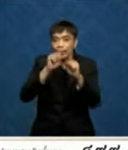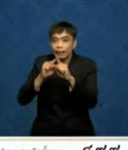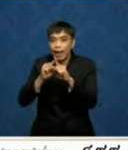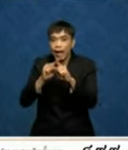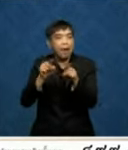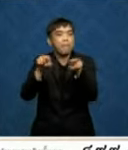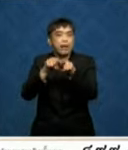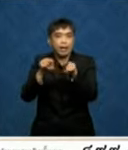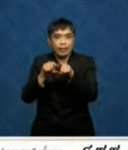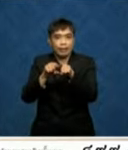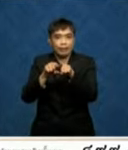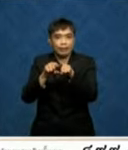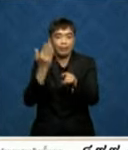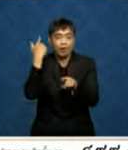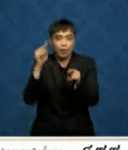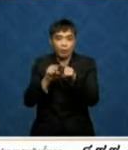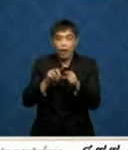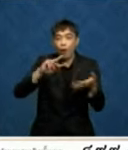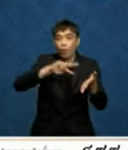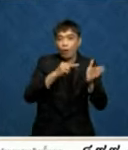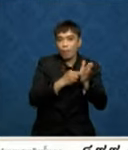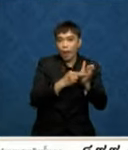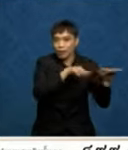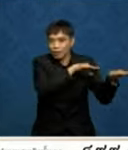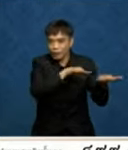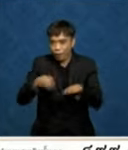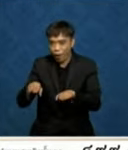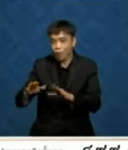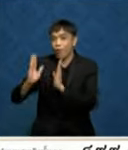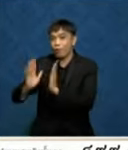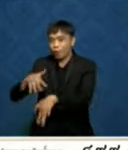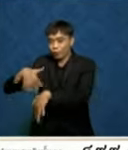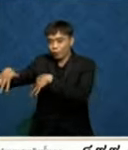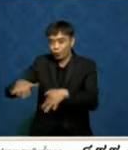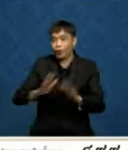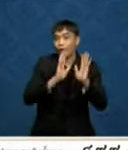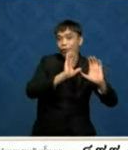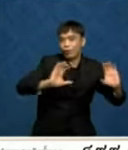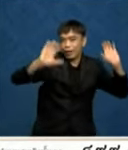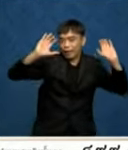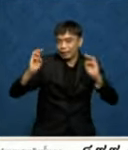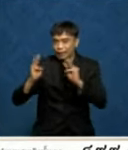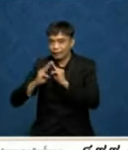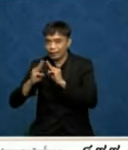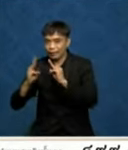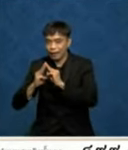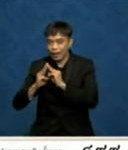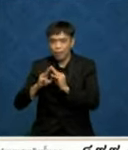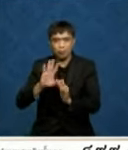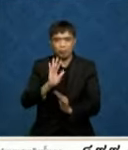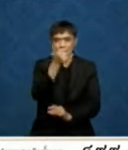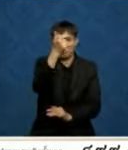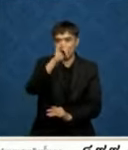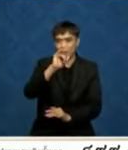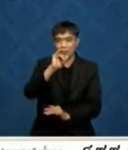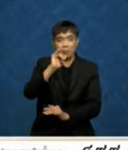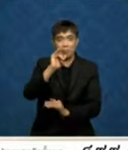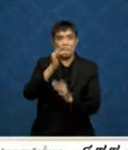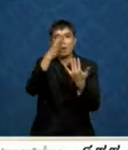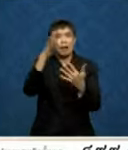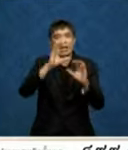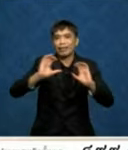คือการตั้งงบประมาณไว้รอเพื่อที่จะมีการทำสัญญากันระหว่างประชาชนกับรัฐไม่มีโครงการไหนที่ตั้งงบประมาณในปีประจำปีแล้ว